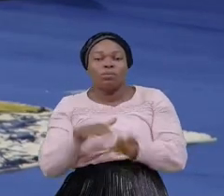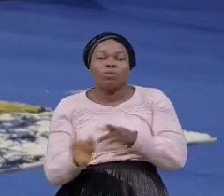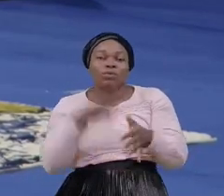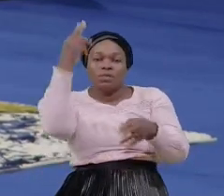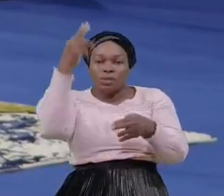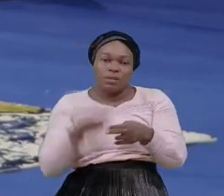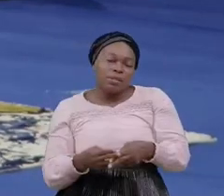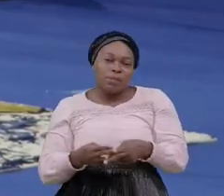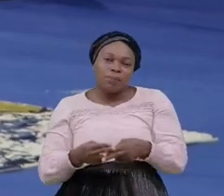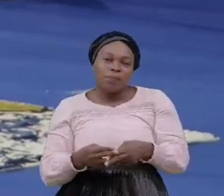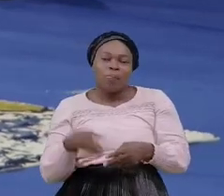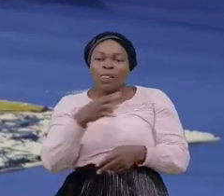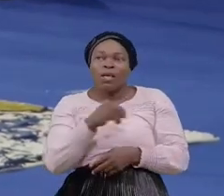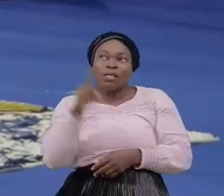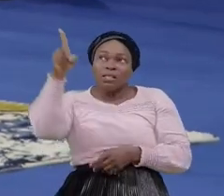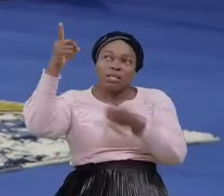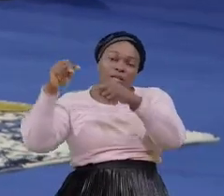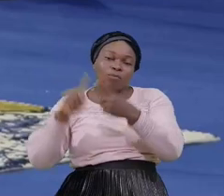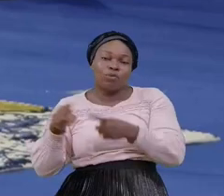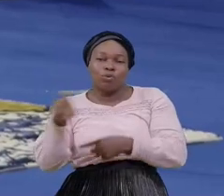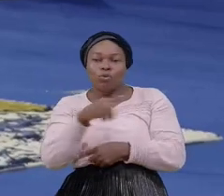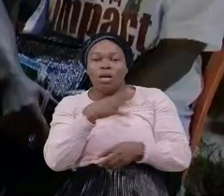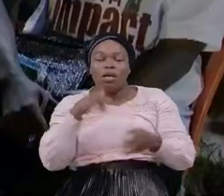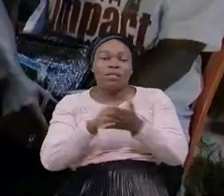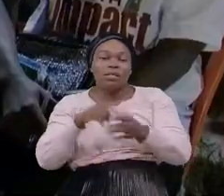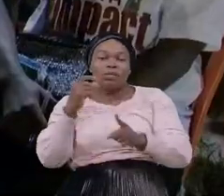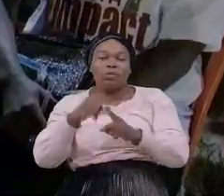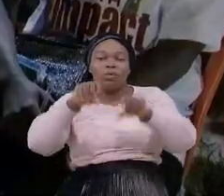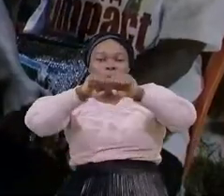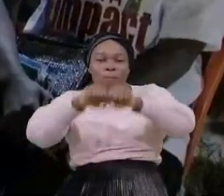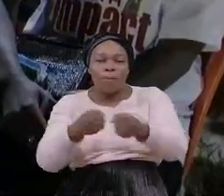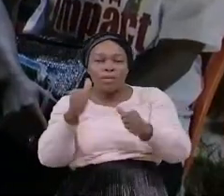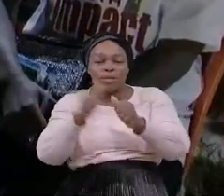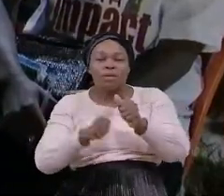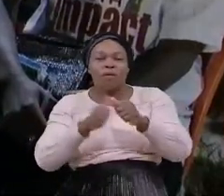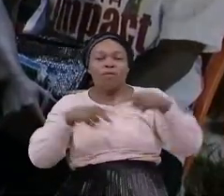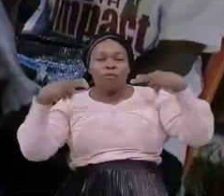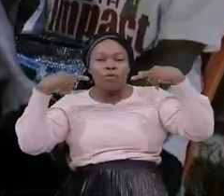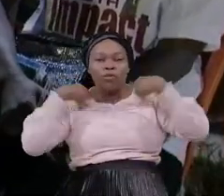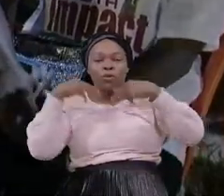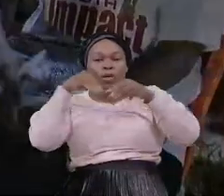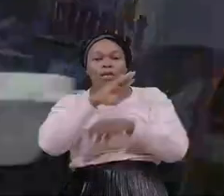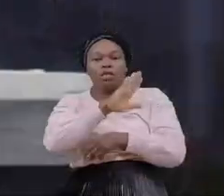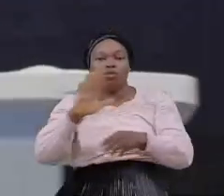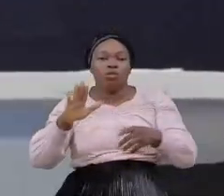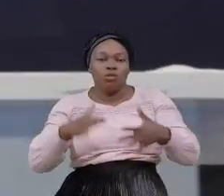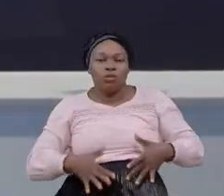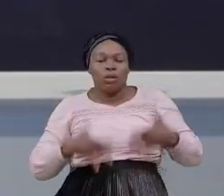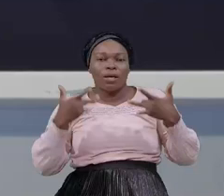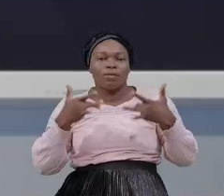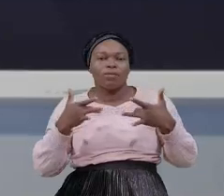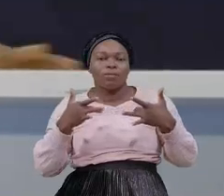Sa parole vous parvient et cette parole brise tout joug dans votre vie. Tête baissée, les yeux